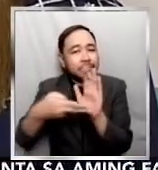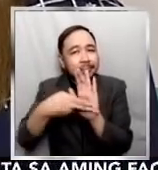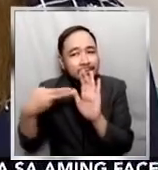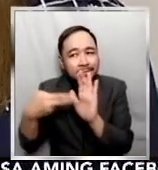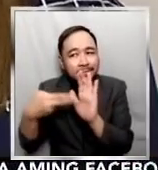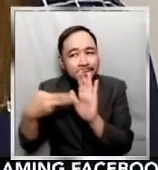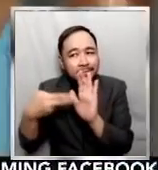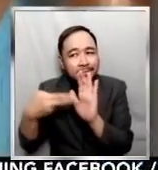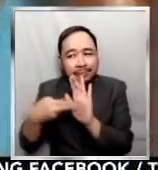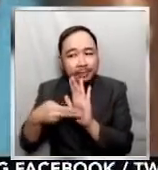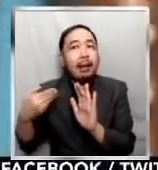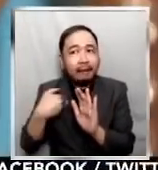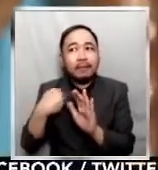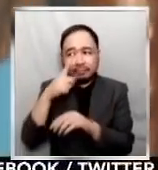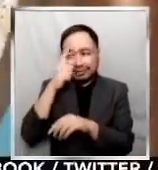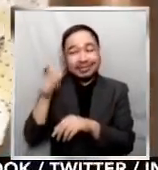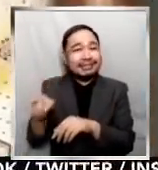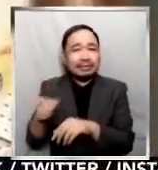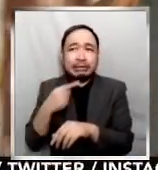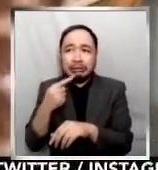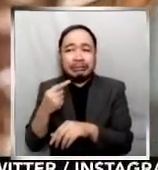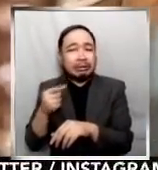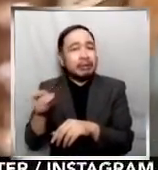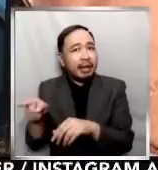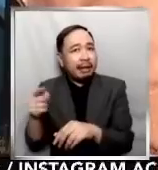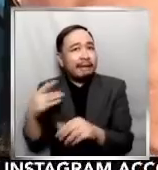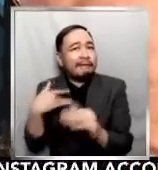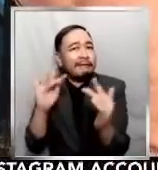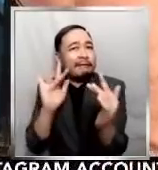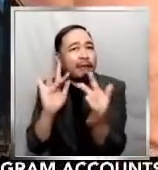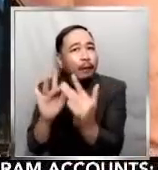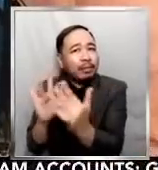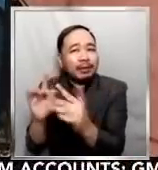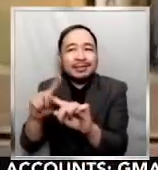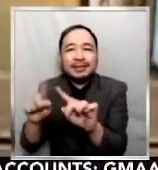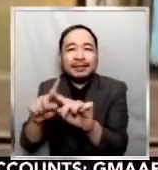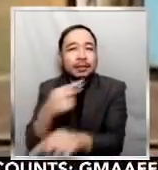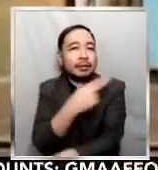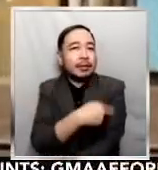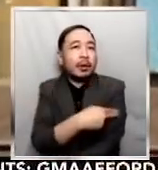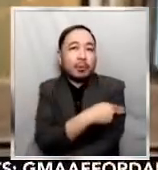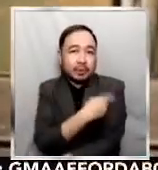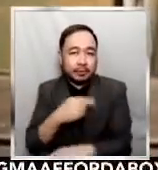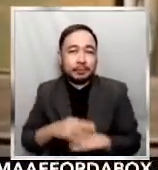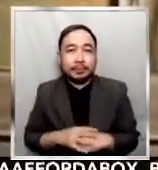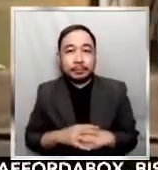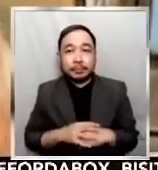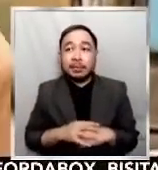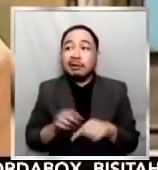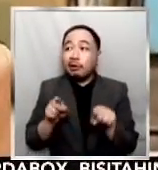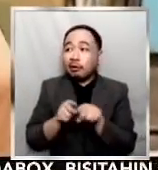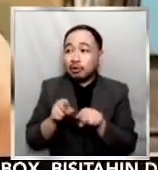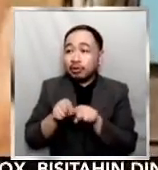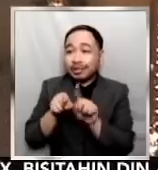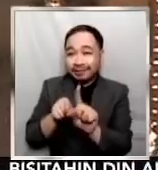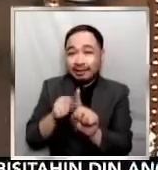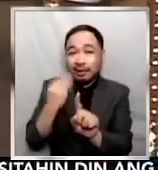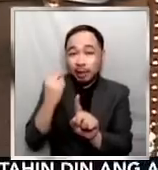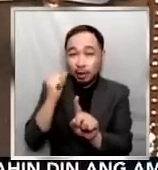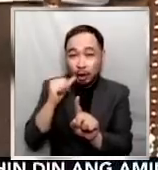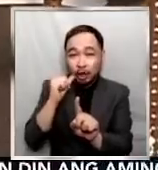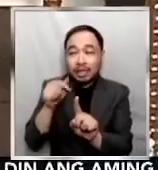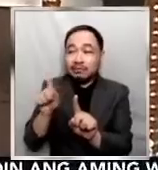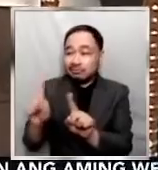pong magbigay sa kanya. Bukod sa suspect, na aresto rin ang kanyang live-in partner na si Angelo Bunganay na kasama niya nang mahuli sa